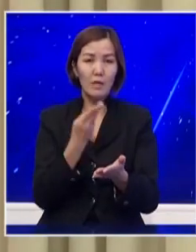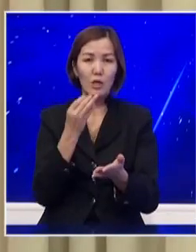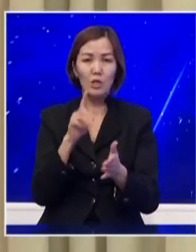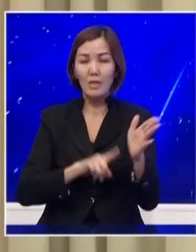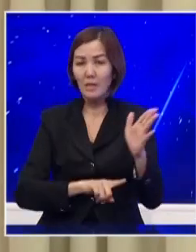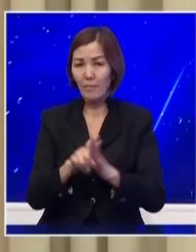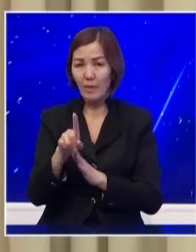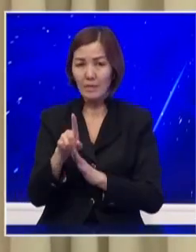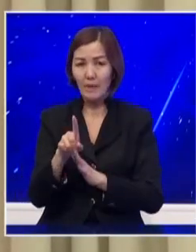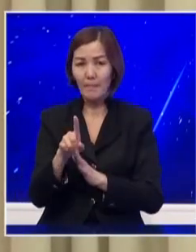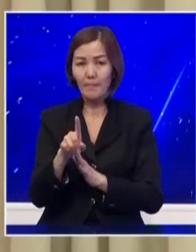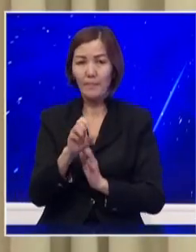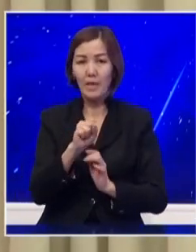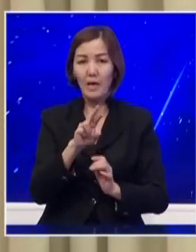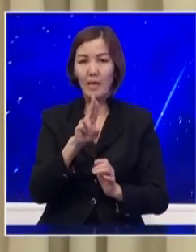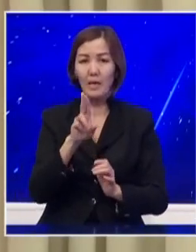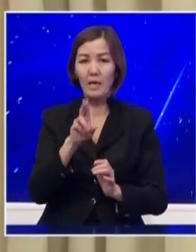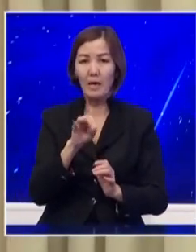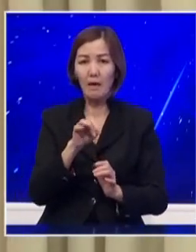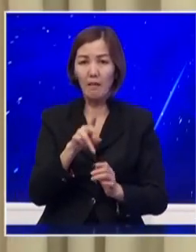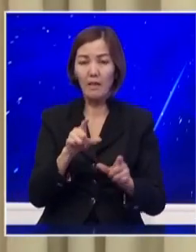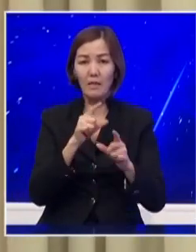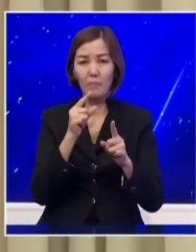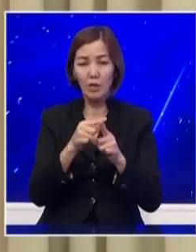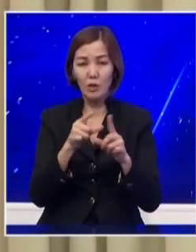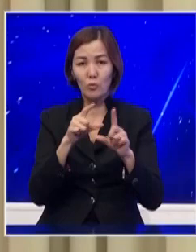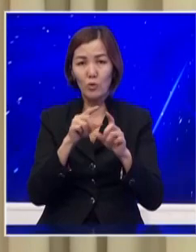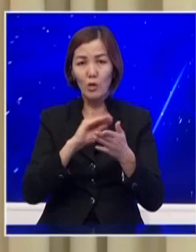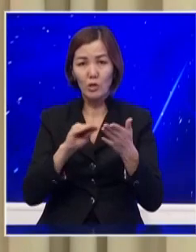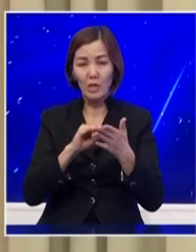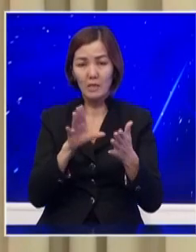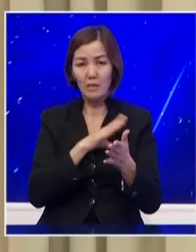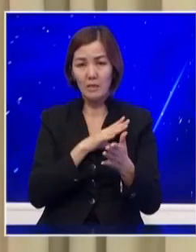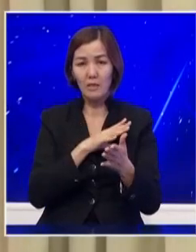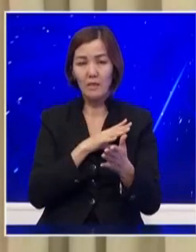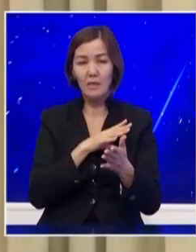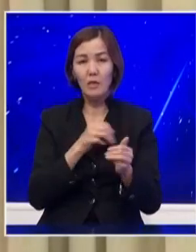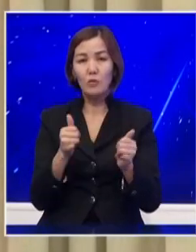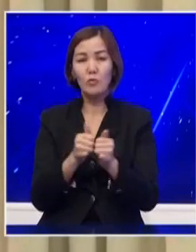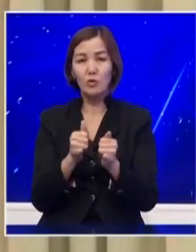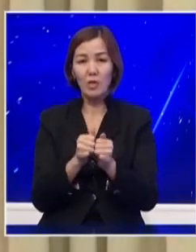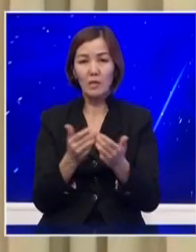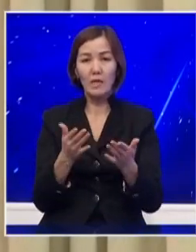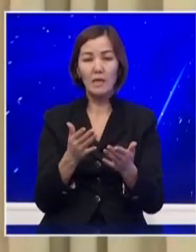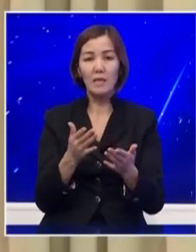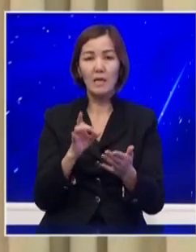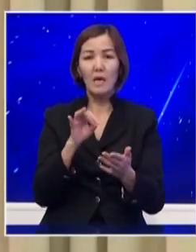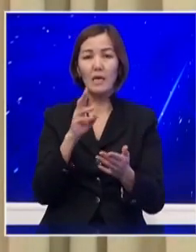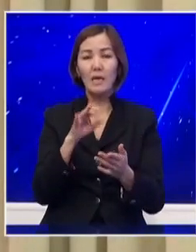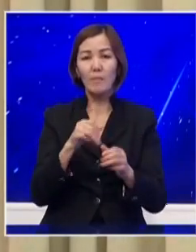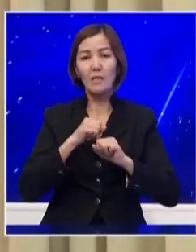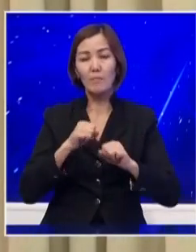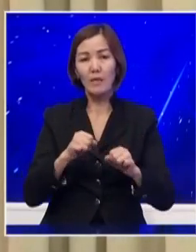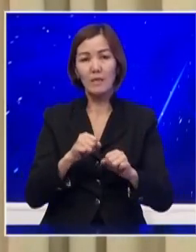шыға берісіне аяқ қалқан деп жазылды, қысқаша жазылды. Сол аяқ қалқаның тұсынан жаңағы Райымбек атамыздың